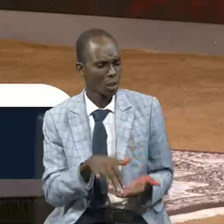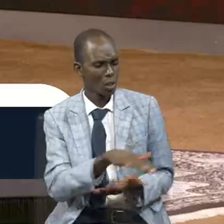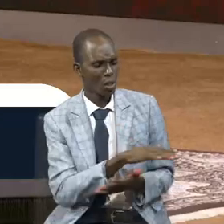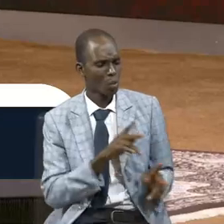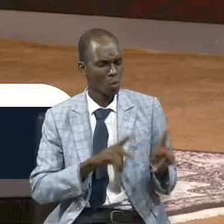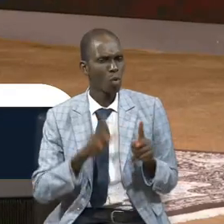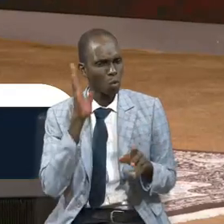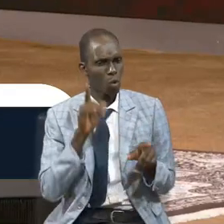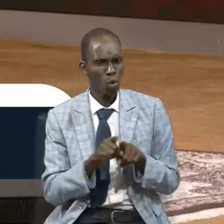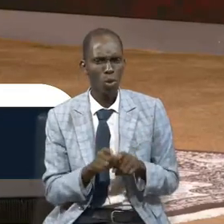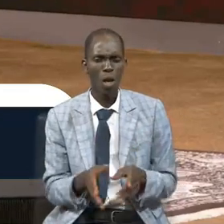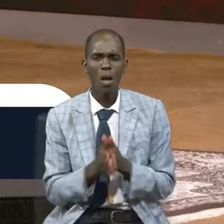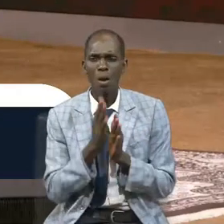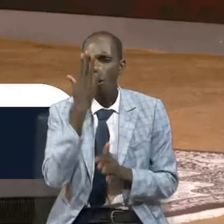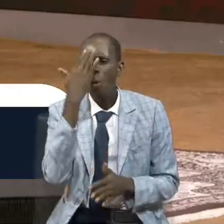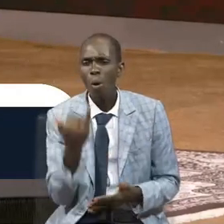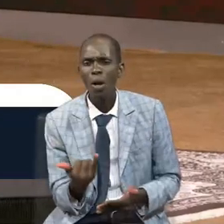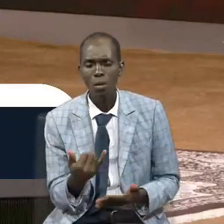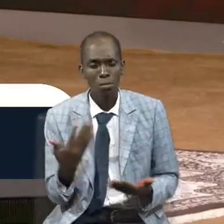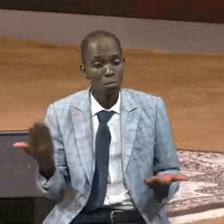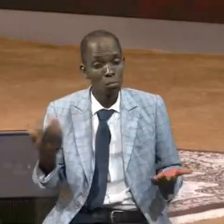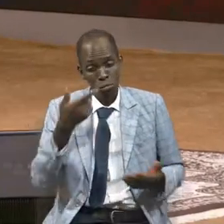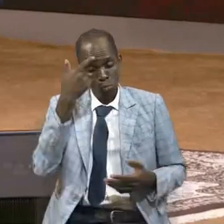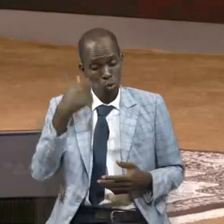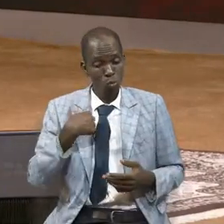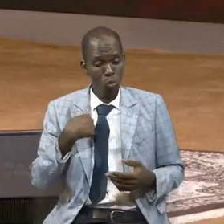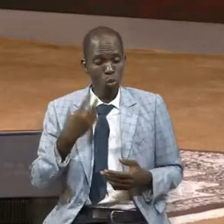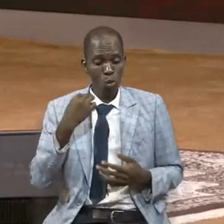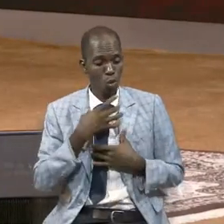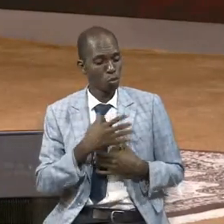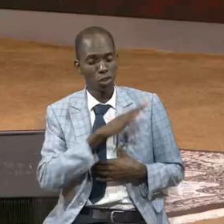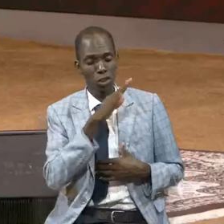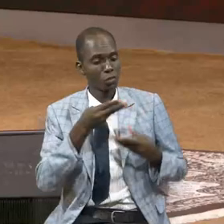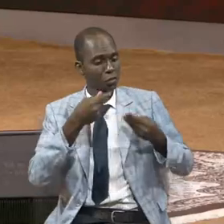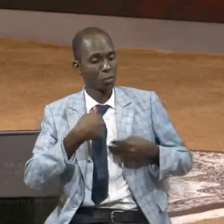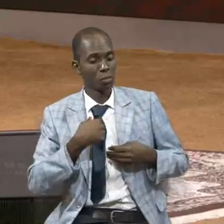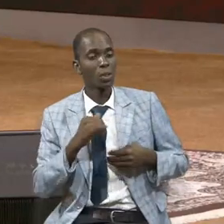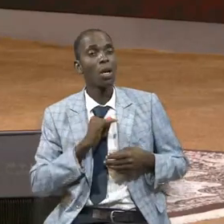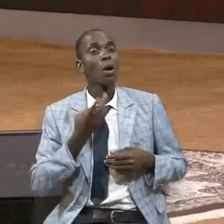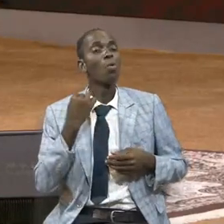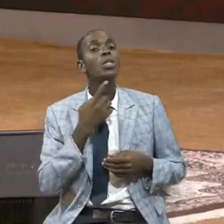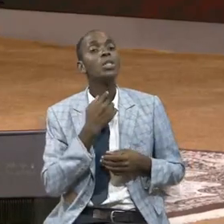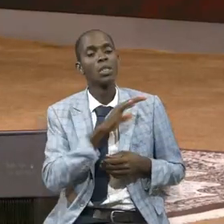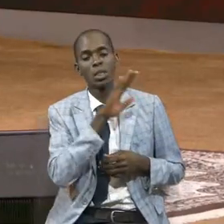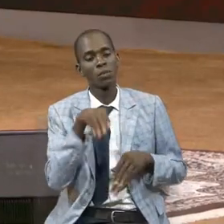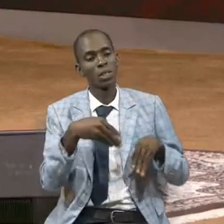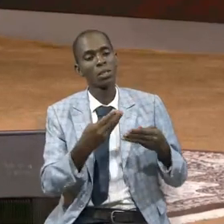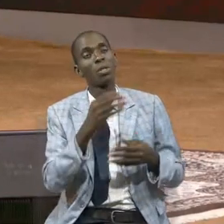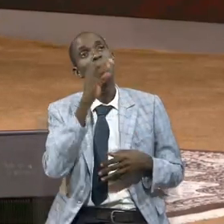vont dire: pourquoi? Parce que j'étais faim, j'étais affamé, vous ne m'avez pas donné à manger, j'étais